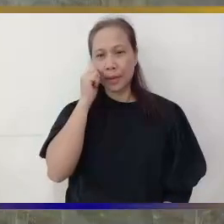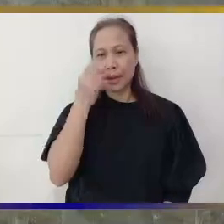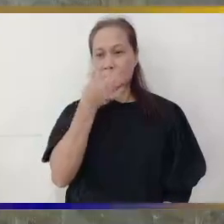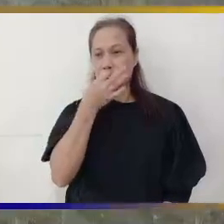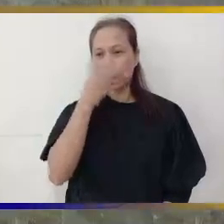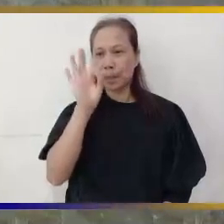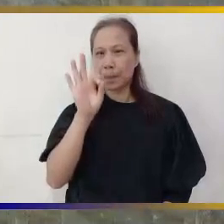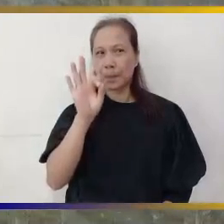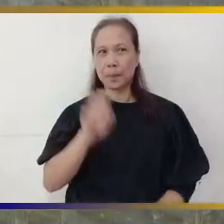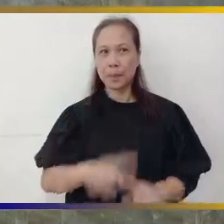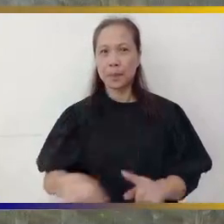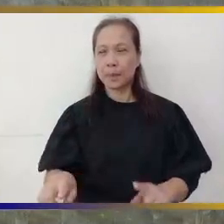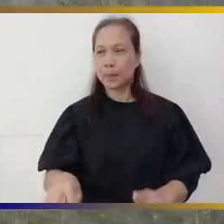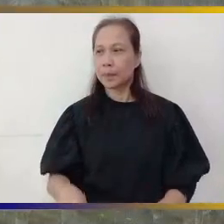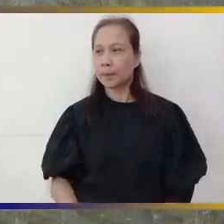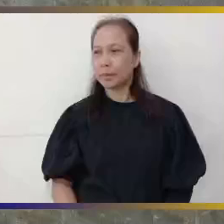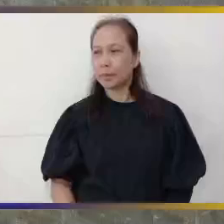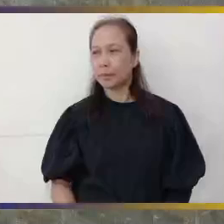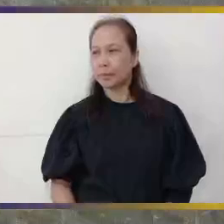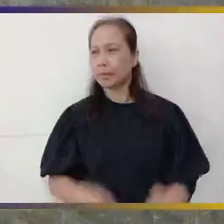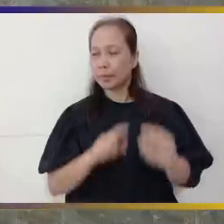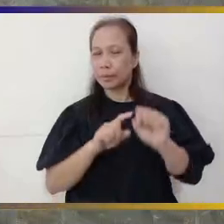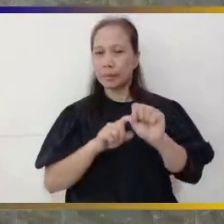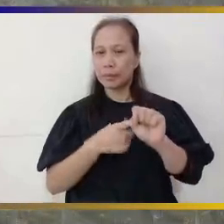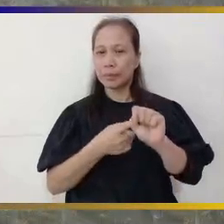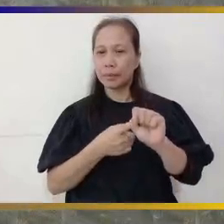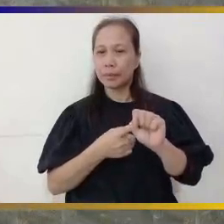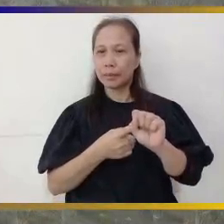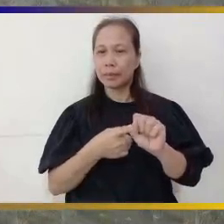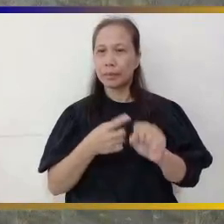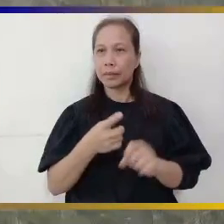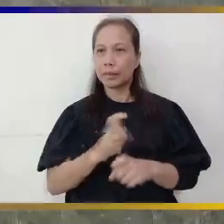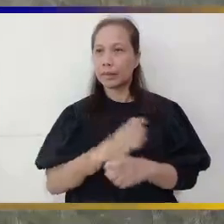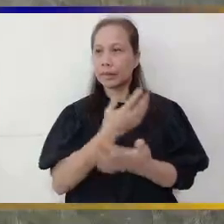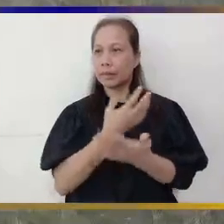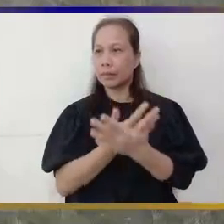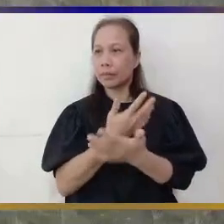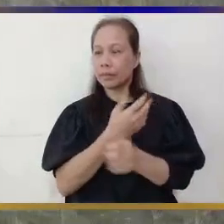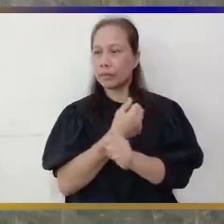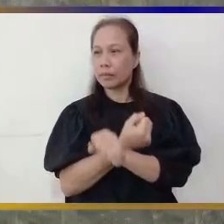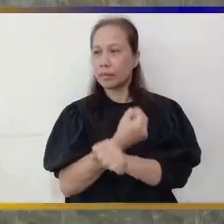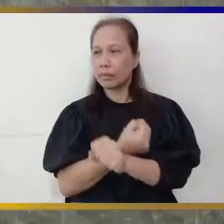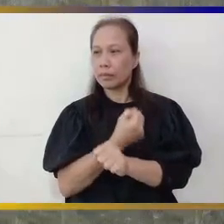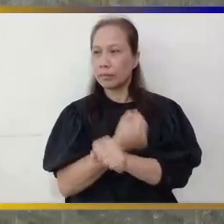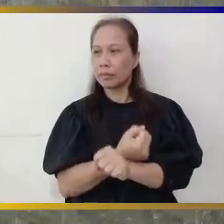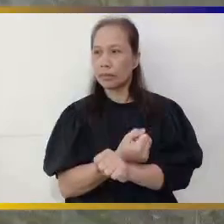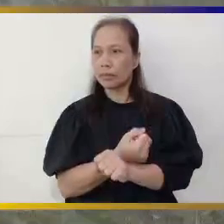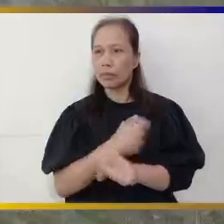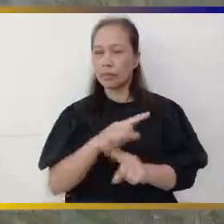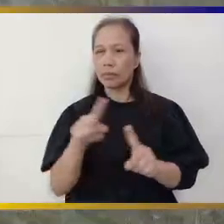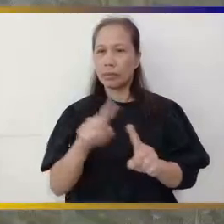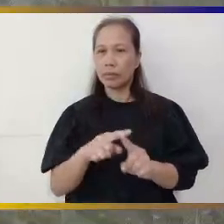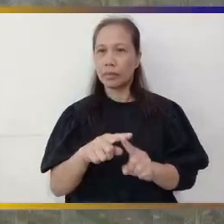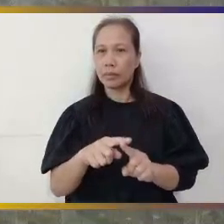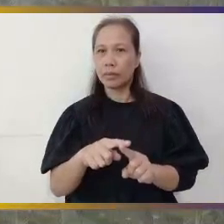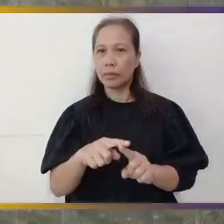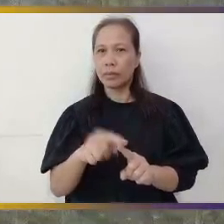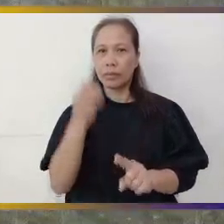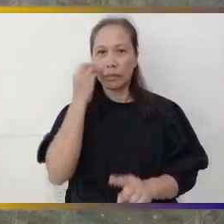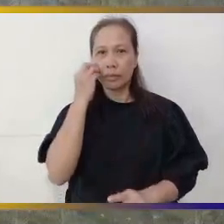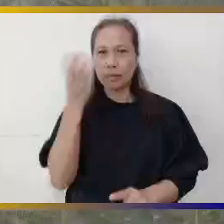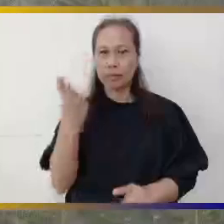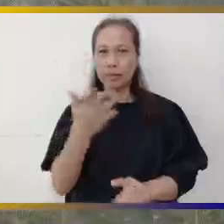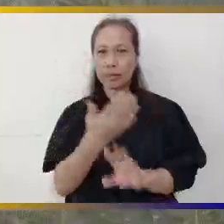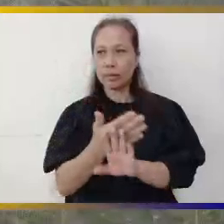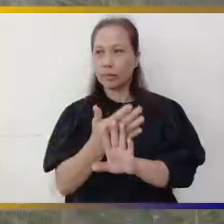pero alam niyo simula ho ng pagkagaling nila sa captivity bumalik sila sa yung return nila sa Jerusalem mga kapatid